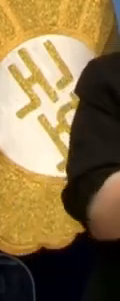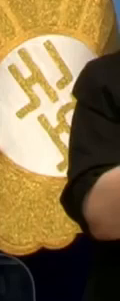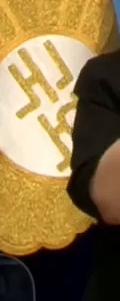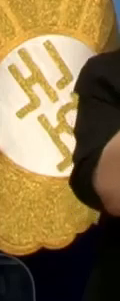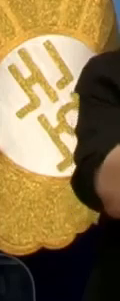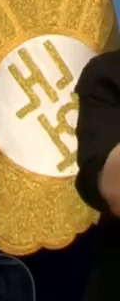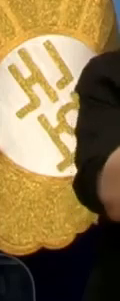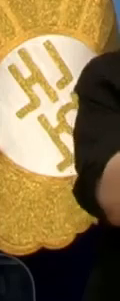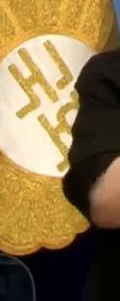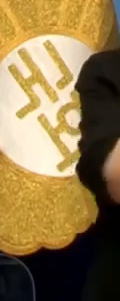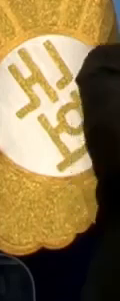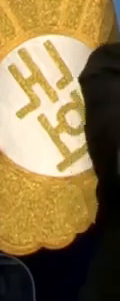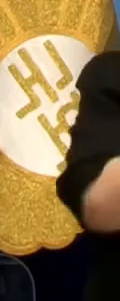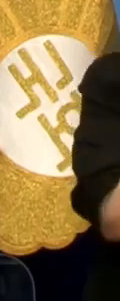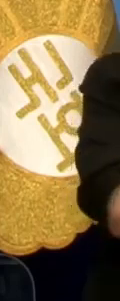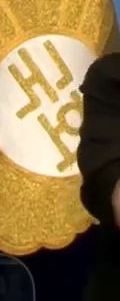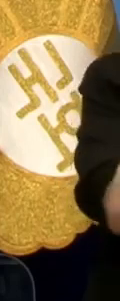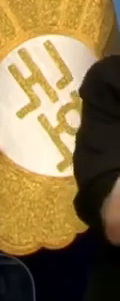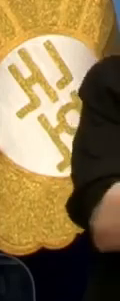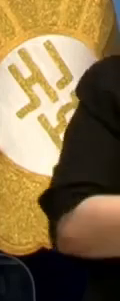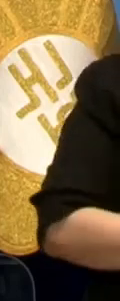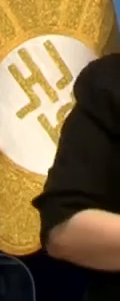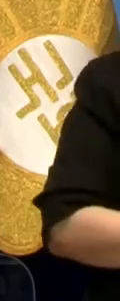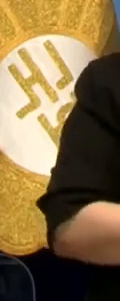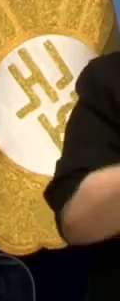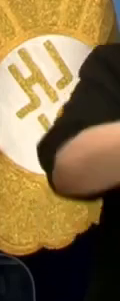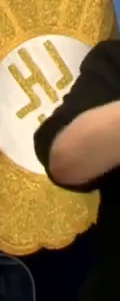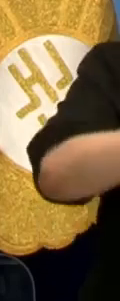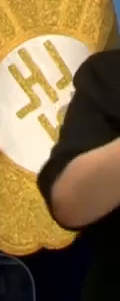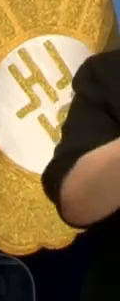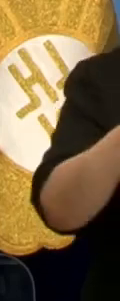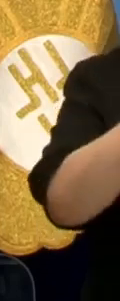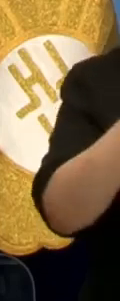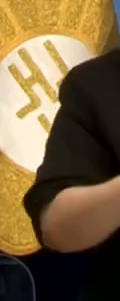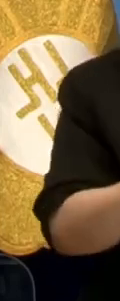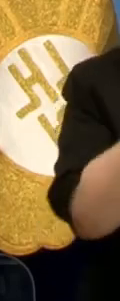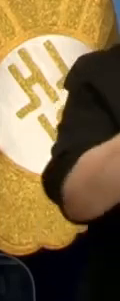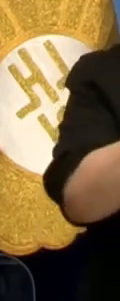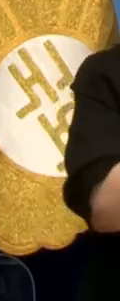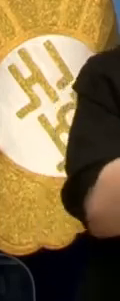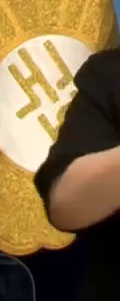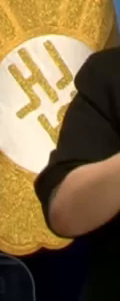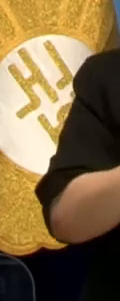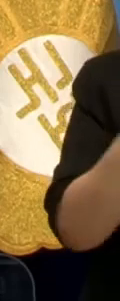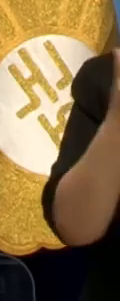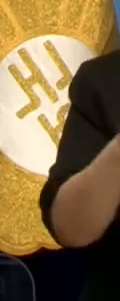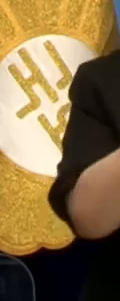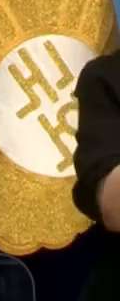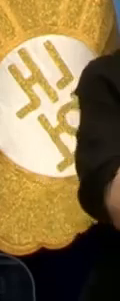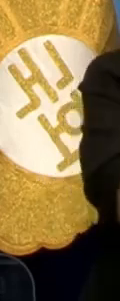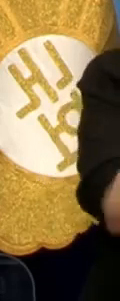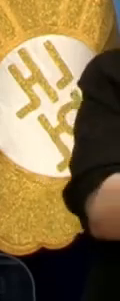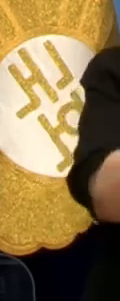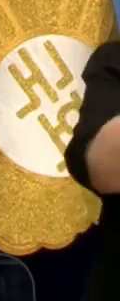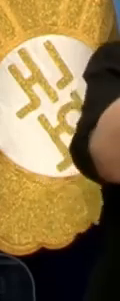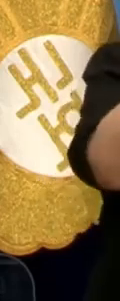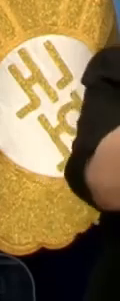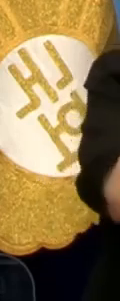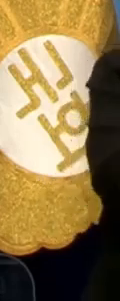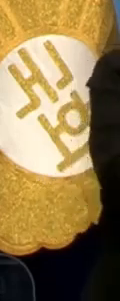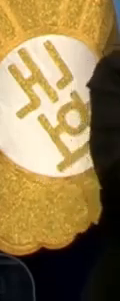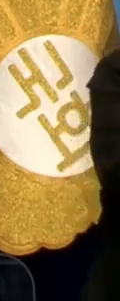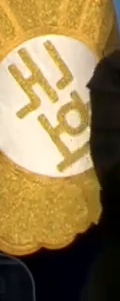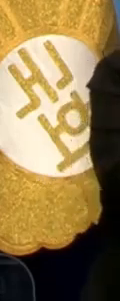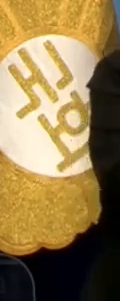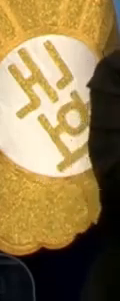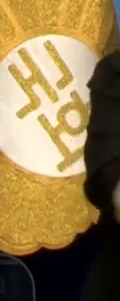있습니다. 이 탄소세 재원 중에 일부는 산업 전환에 사용하고 일부는 물가 상승에